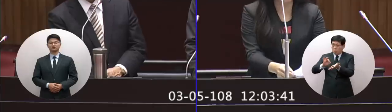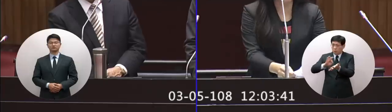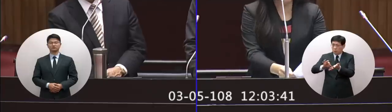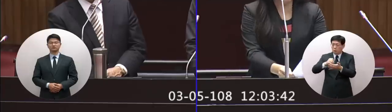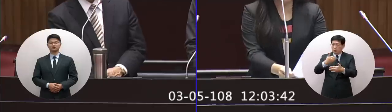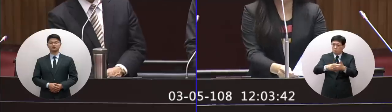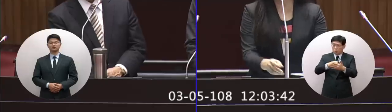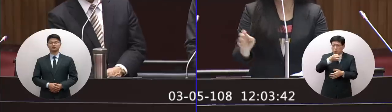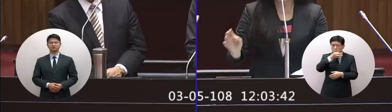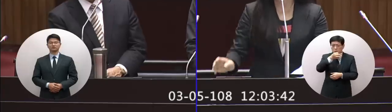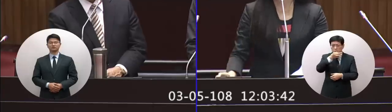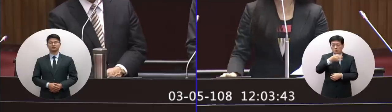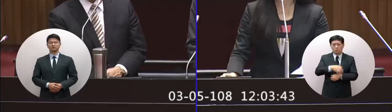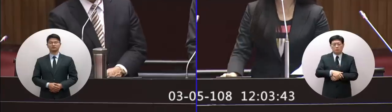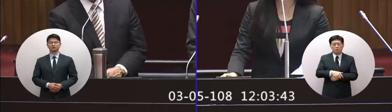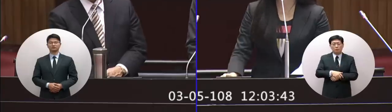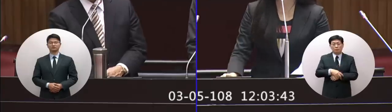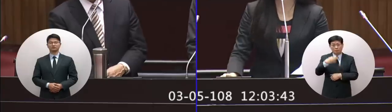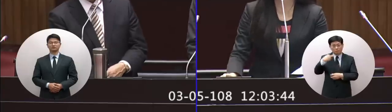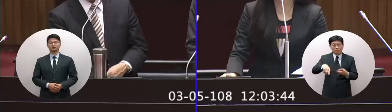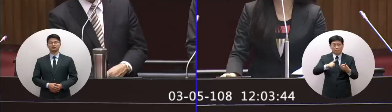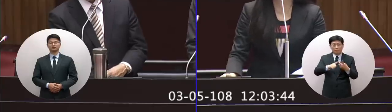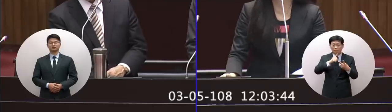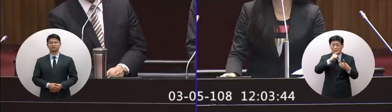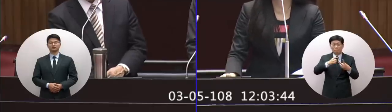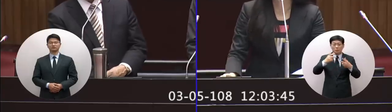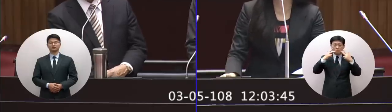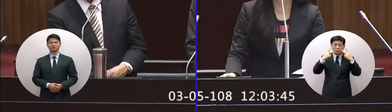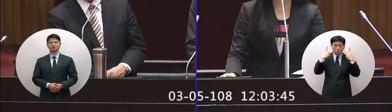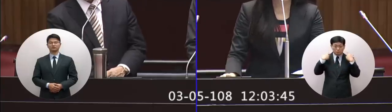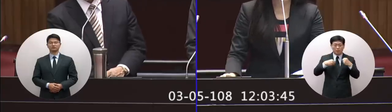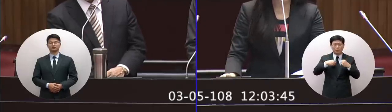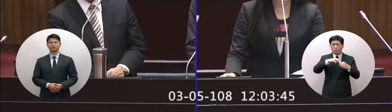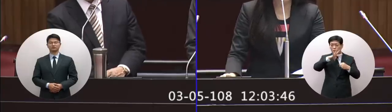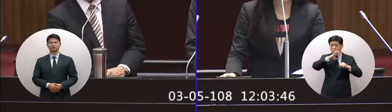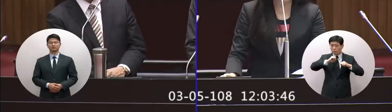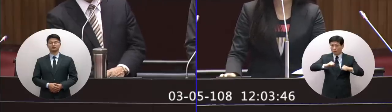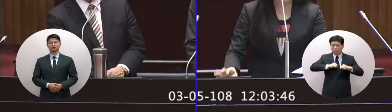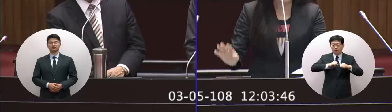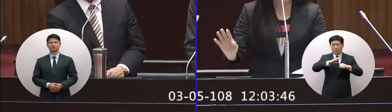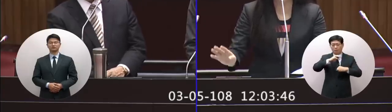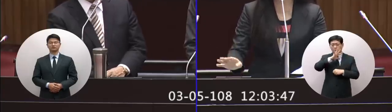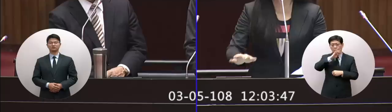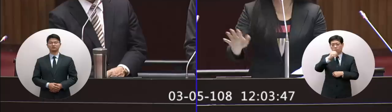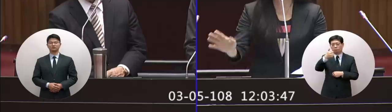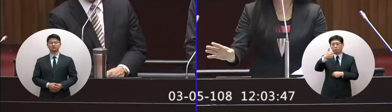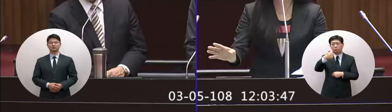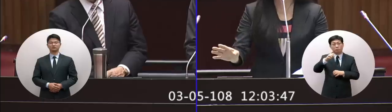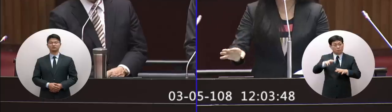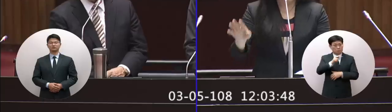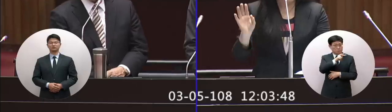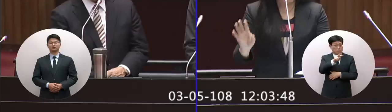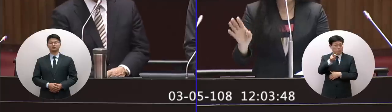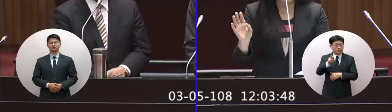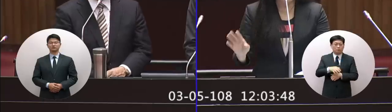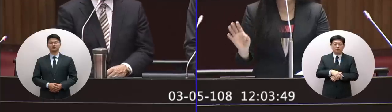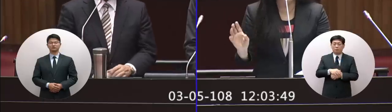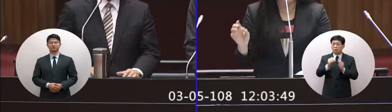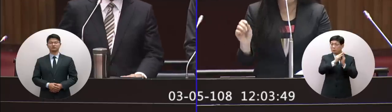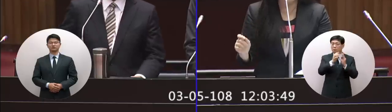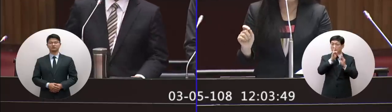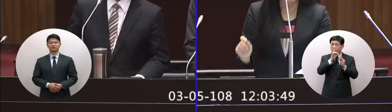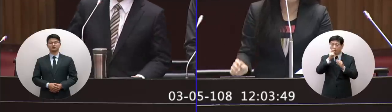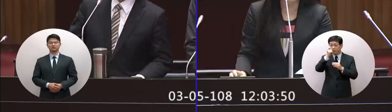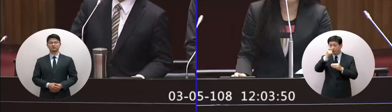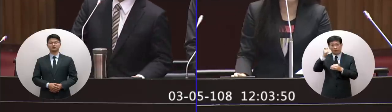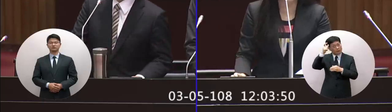很多，那再来原住民的这个平均余命55岁，所以啊，那现在放眼望去，桃园、台